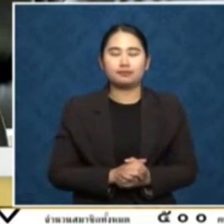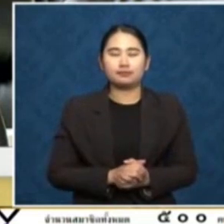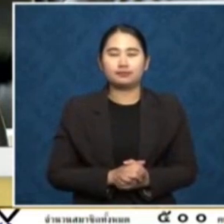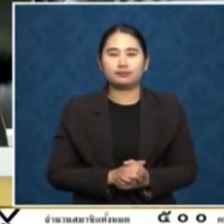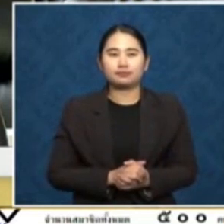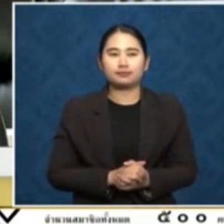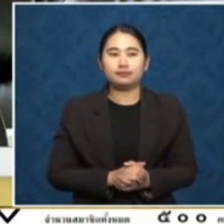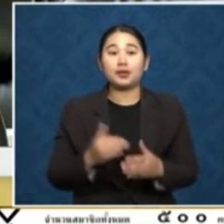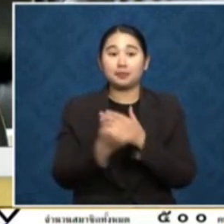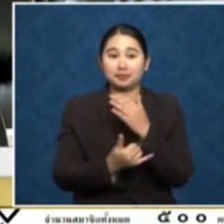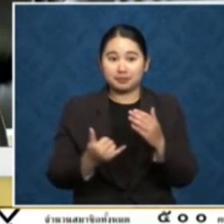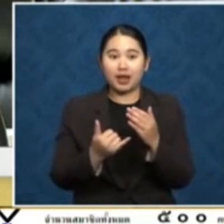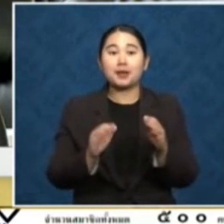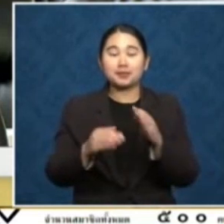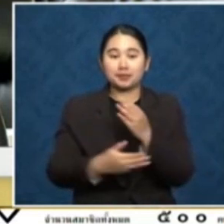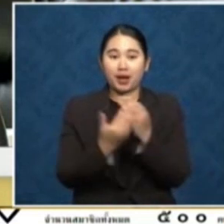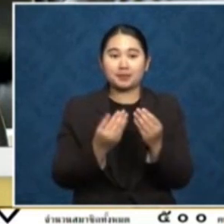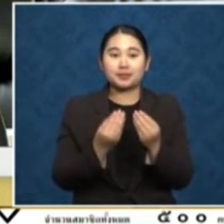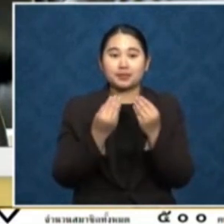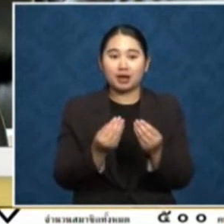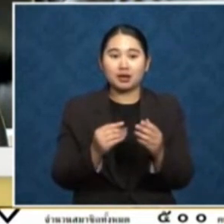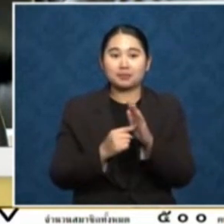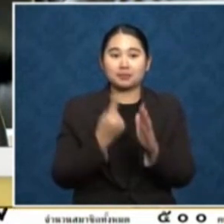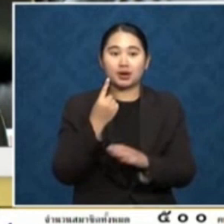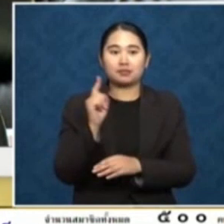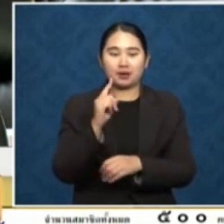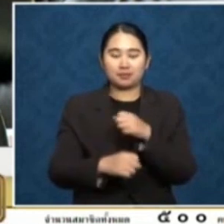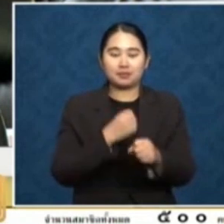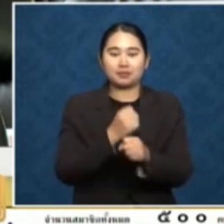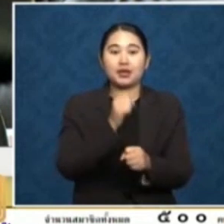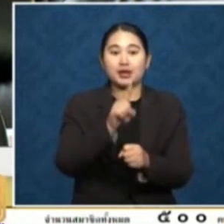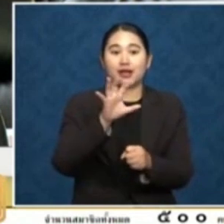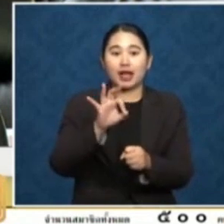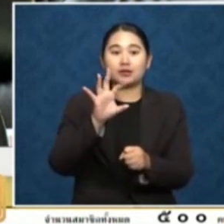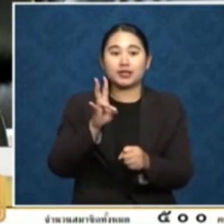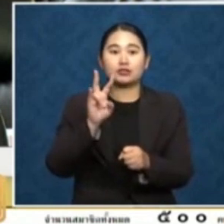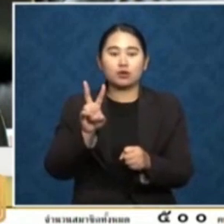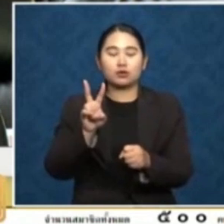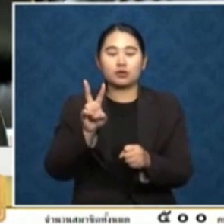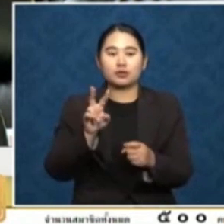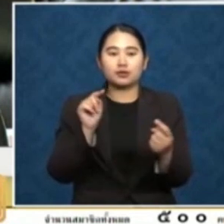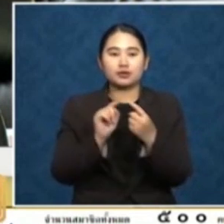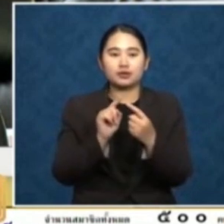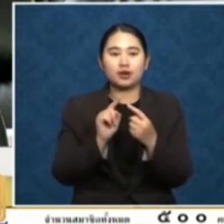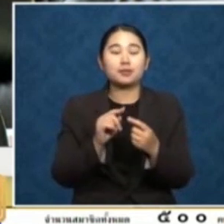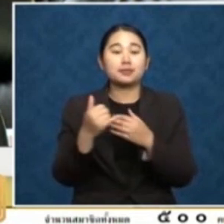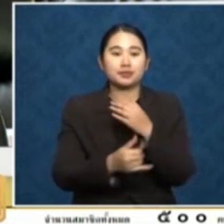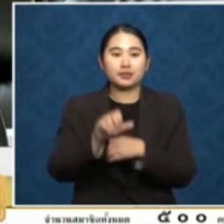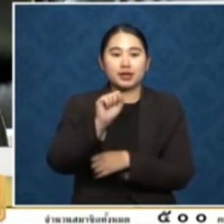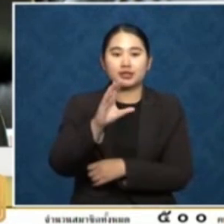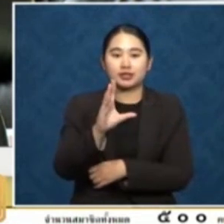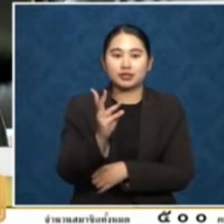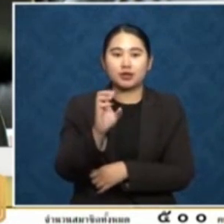ฮะท่านประธานครับประเทศที่เปิดโอกาสให้สามารถเปลี่ยนคำนำหน้านามได้ประเทศแรกเมื่อปี1972คือประเทศ